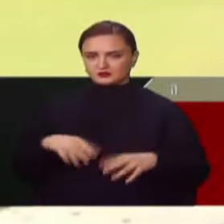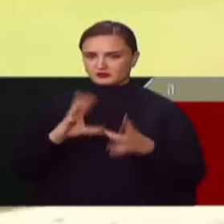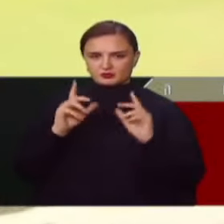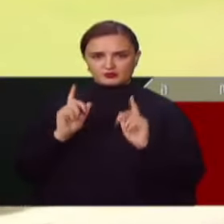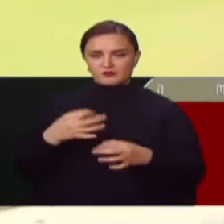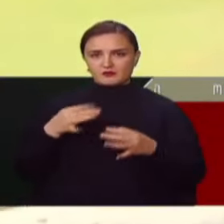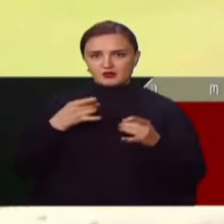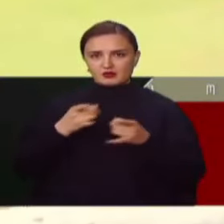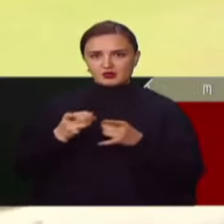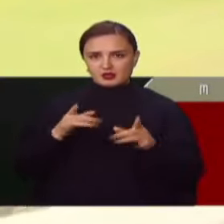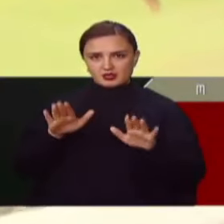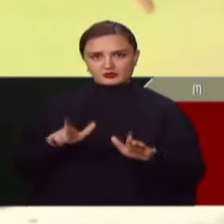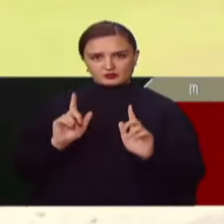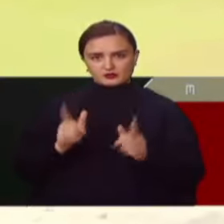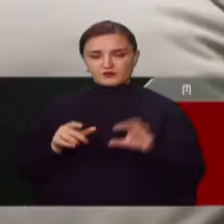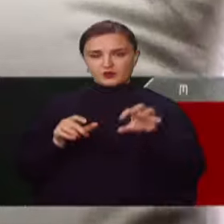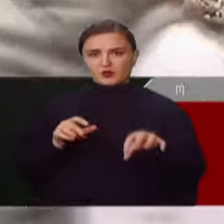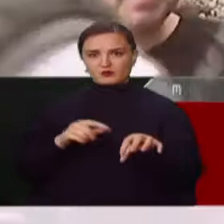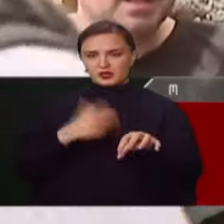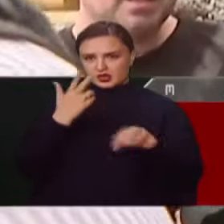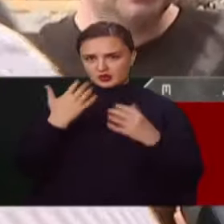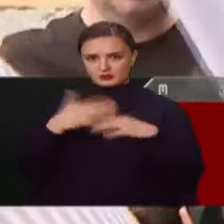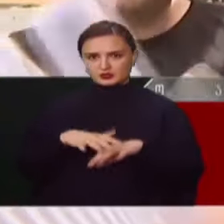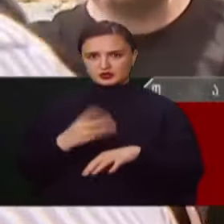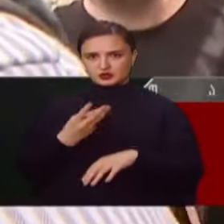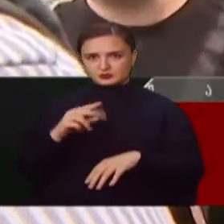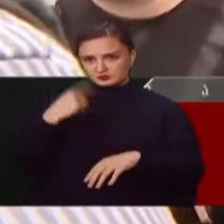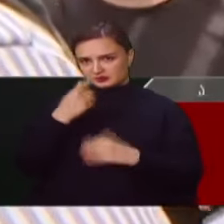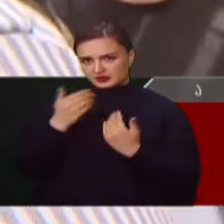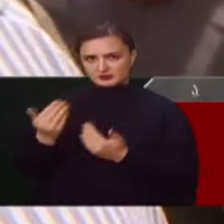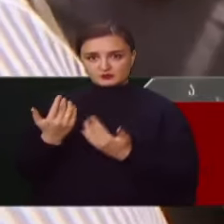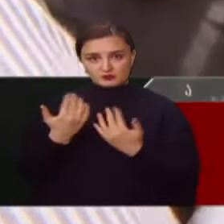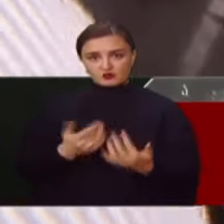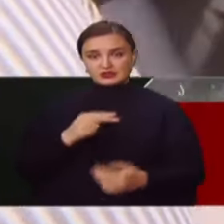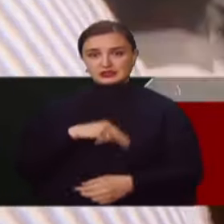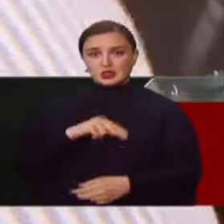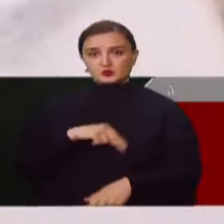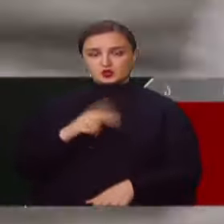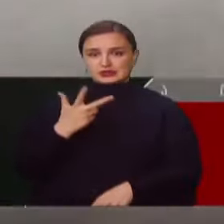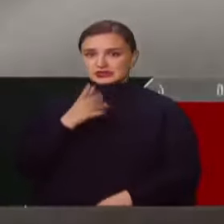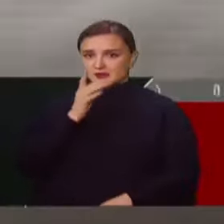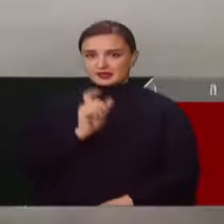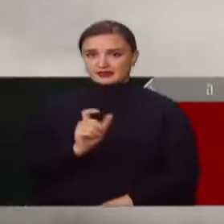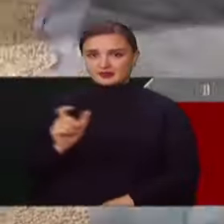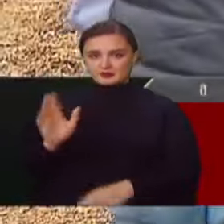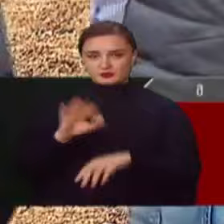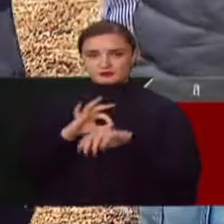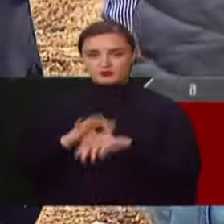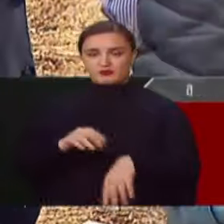საპარკინგე ადგილებს. ასევე კომპლექსი სრულად ადაპტირებულია შეშემო პირების მოთხოვნებზე. Სამუშაოები 3 ეტაპად ჩატარდება